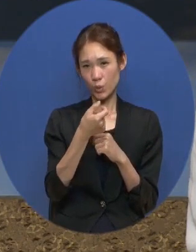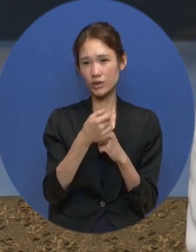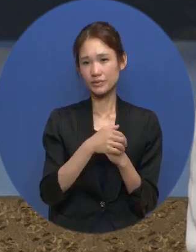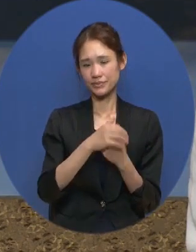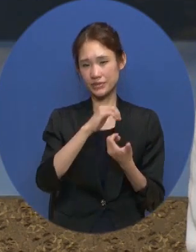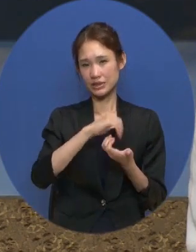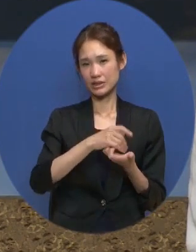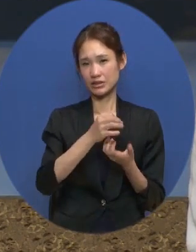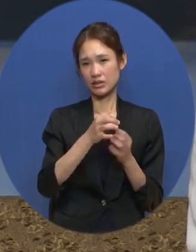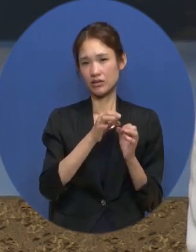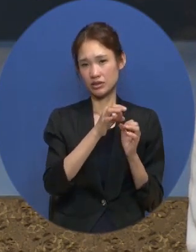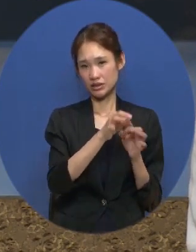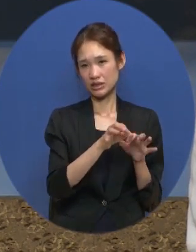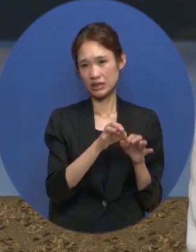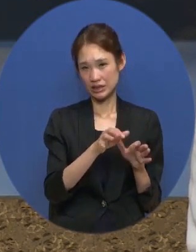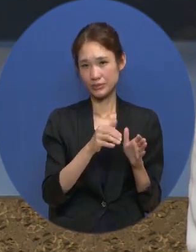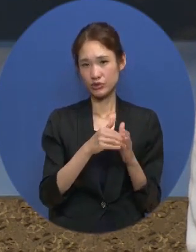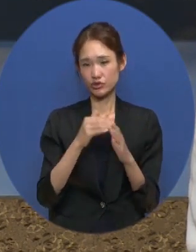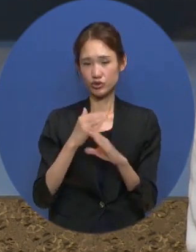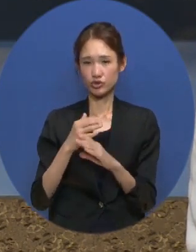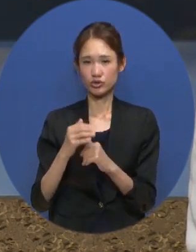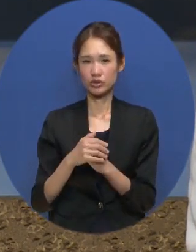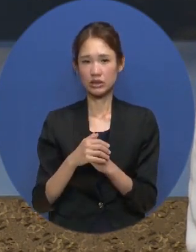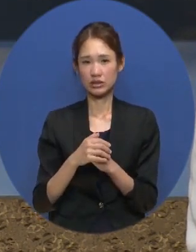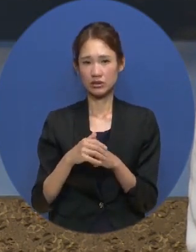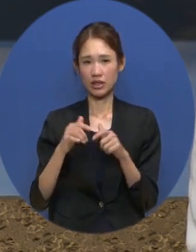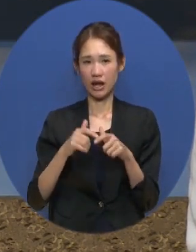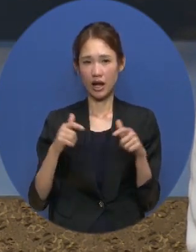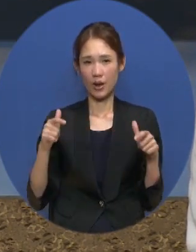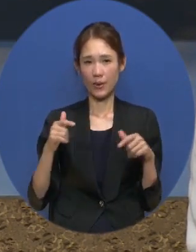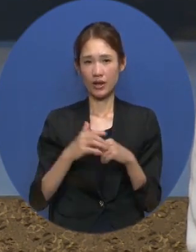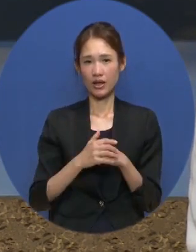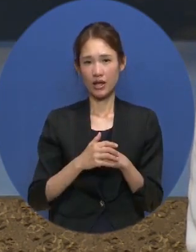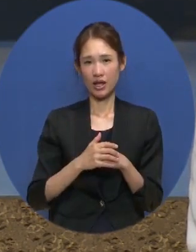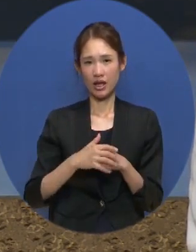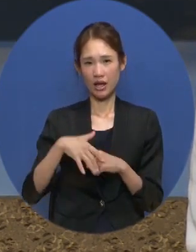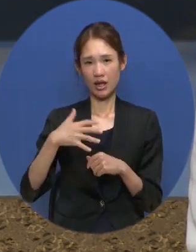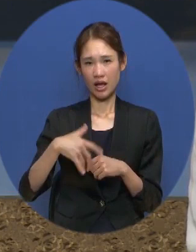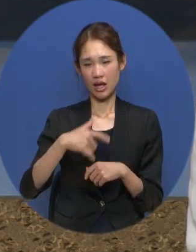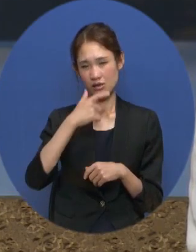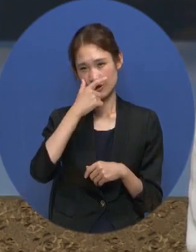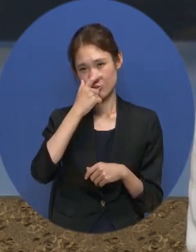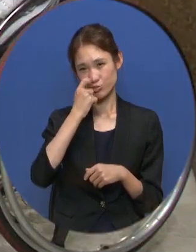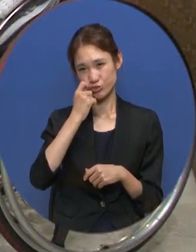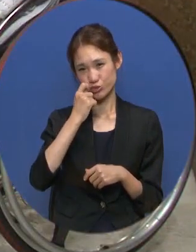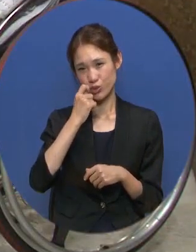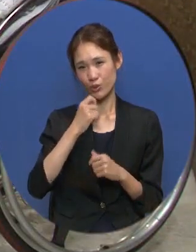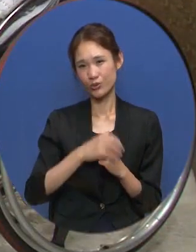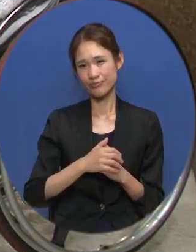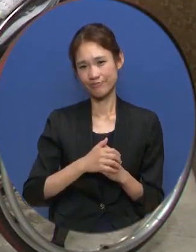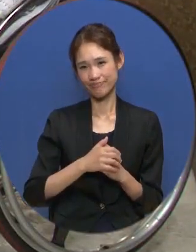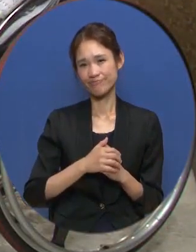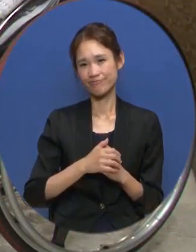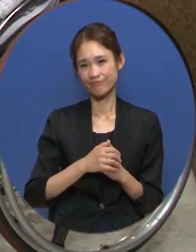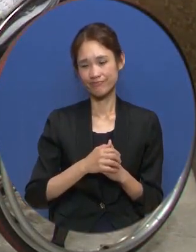매달 일정 정도 기부를 하고 있고요. 예. 네. 좀 넓혀가야죠. 근데 아직은 미미합니다.